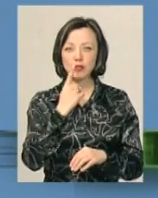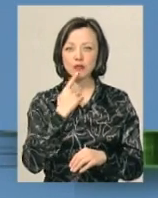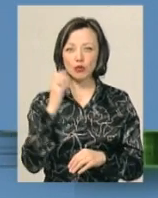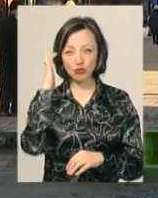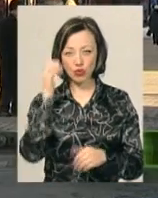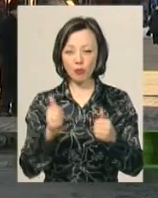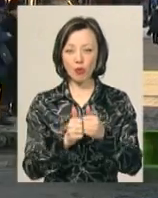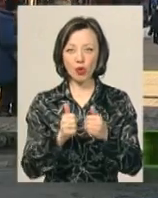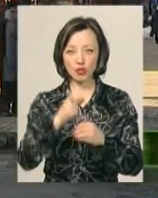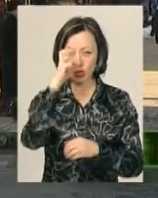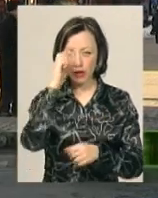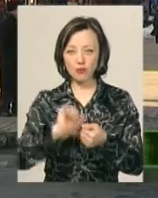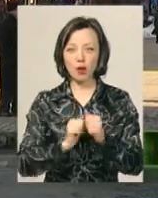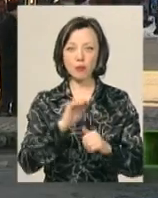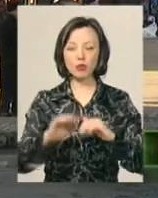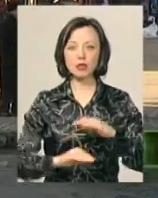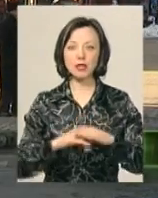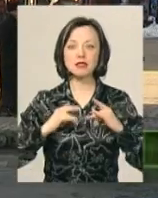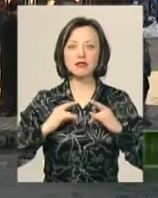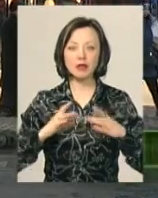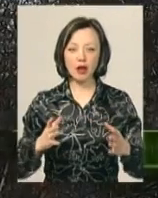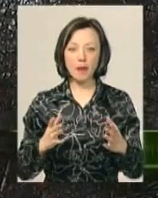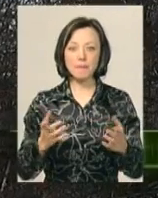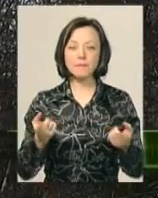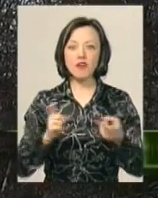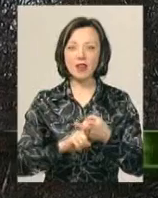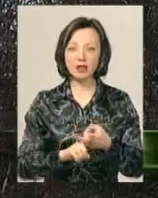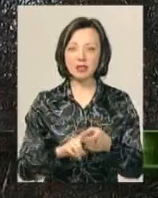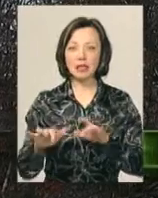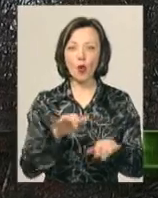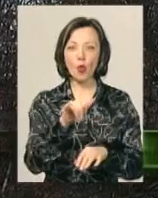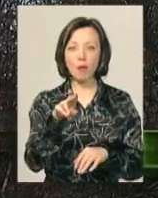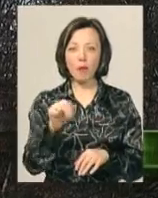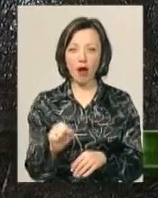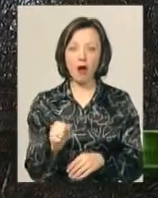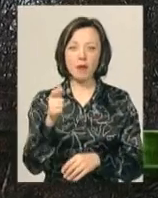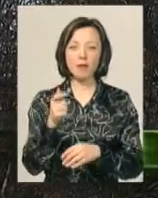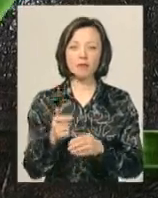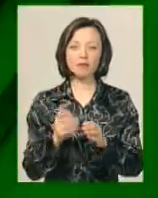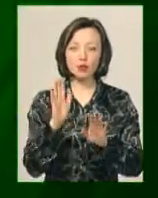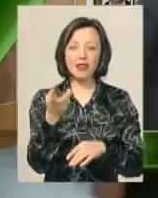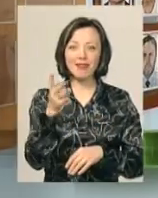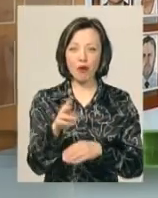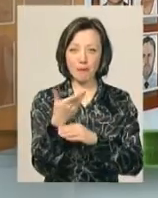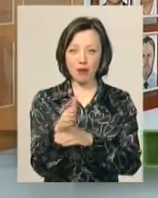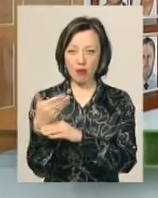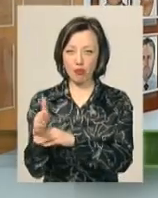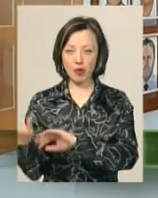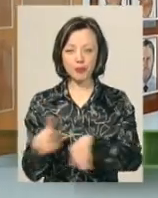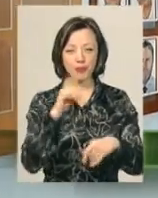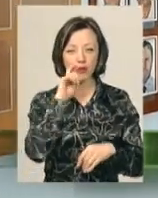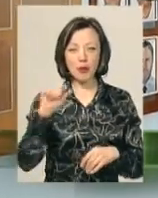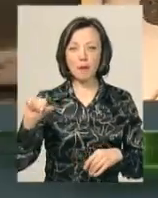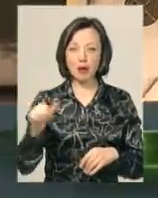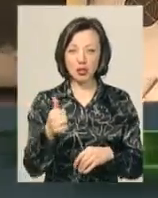Червоно-чорний поряд із державним. У Кам'янці-Подільському на свята, пов'язані з діяльністю УПА, вивішуватимуть два прапори. В Україні